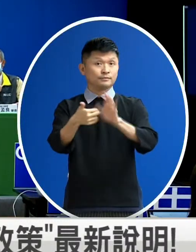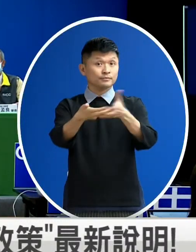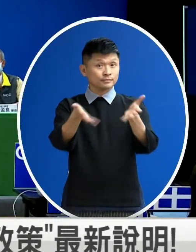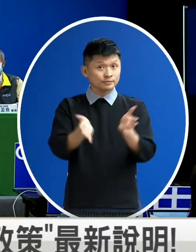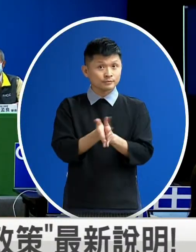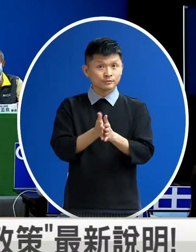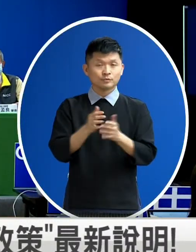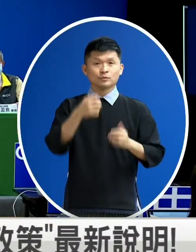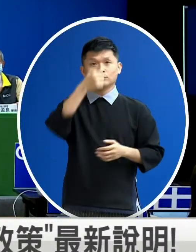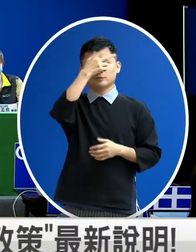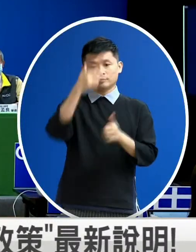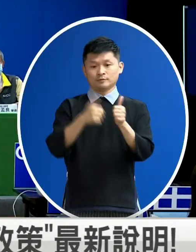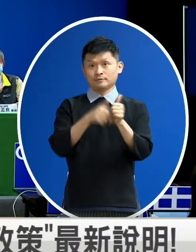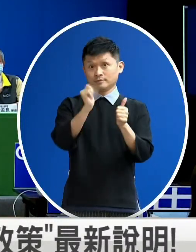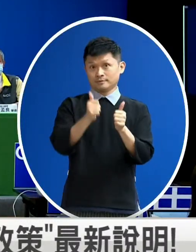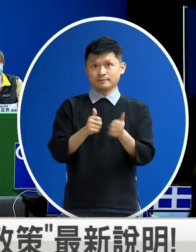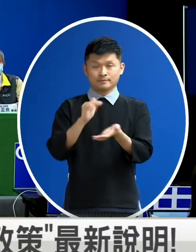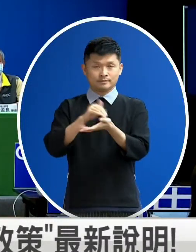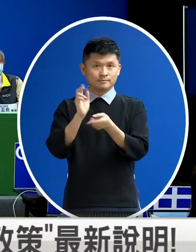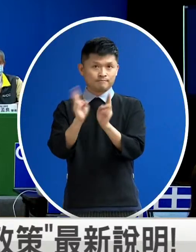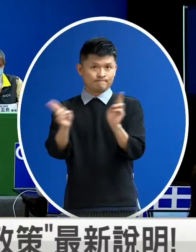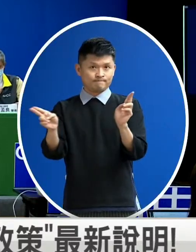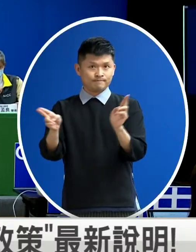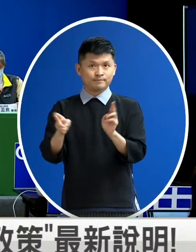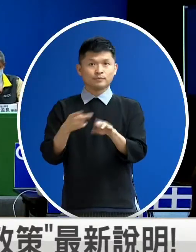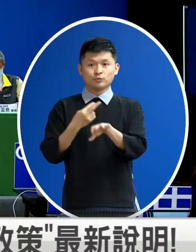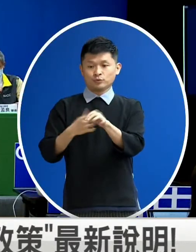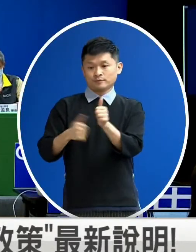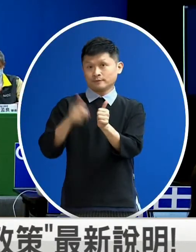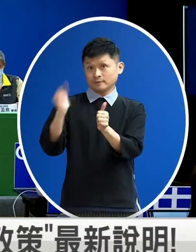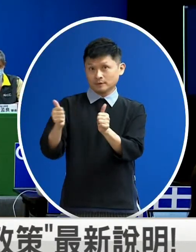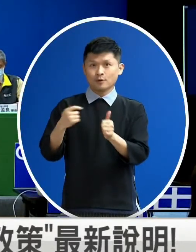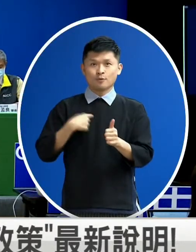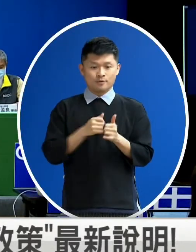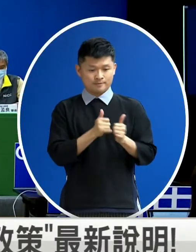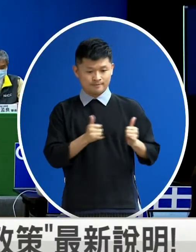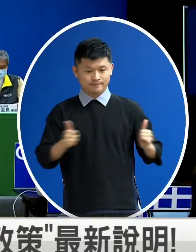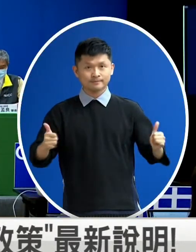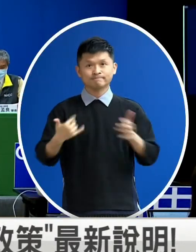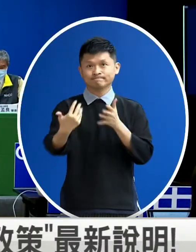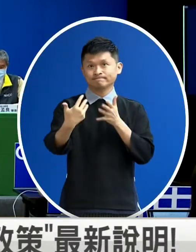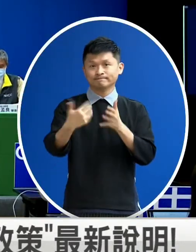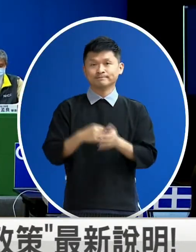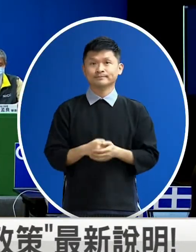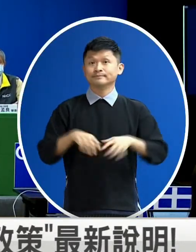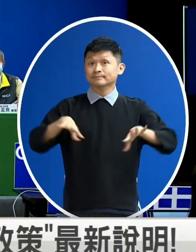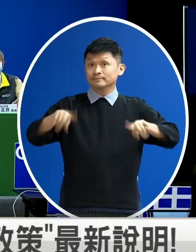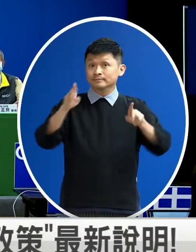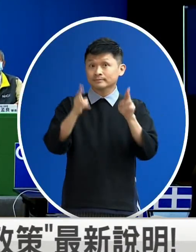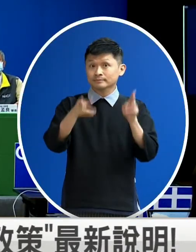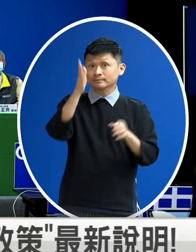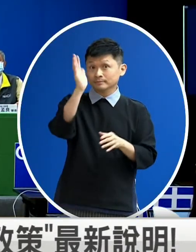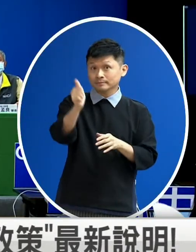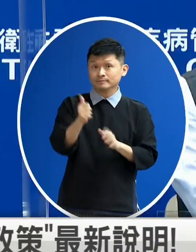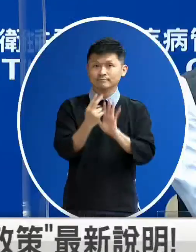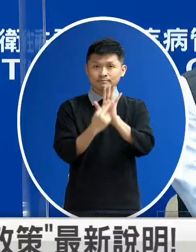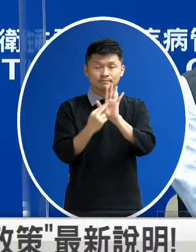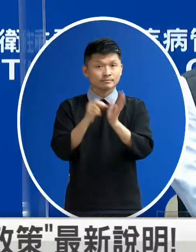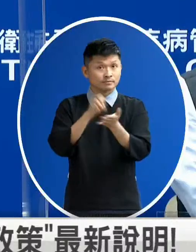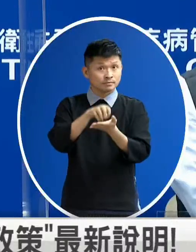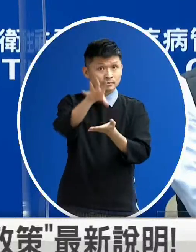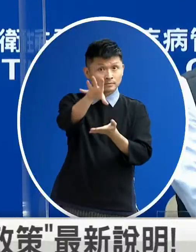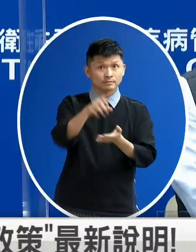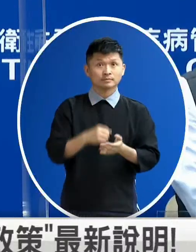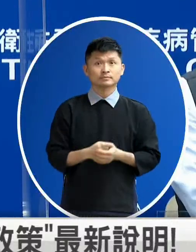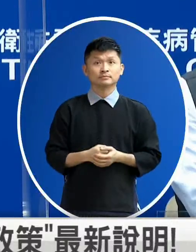组的双翔副组长，以及医疗应变组的罗一军副组长，以及我。那首先呢，我们还是先请我们指挥官好跟大家说